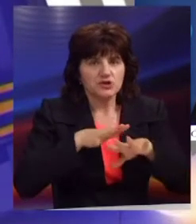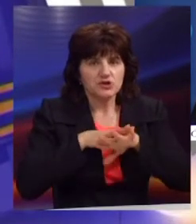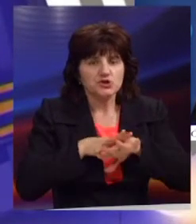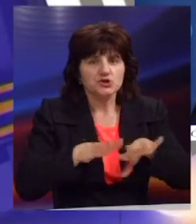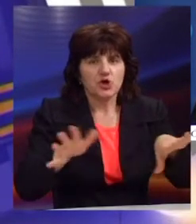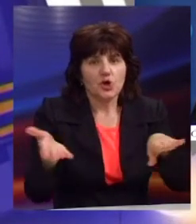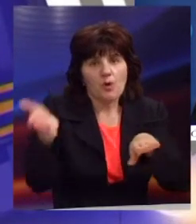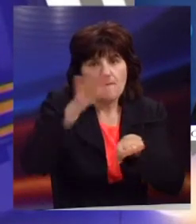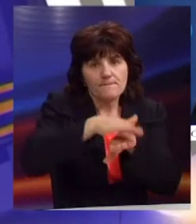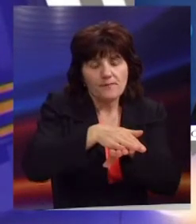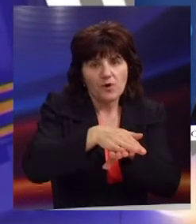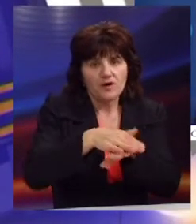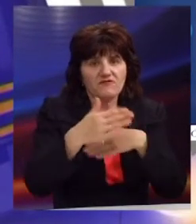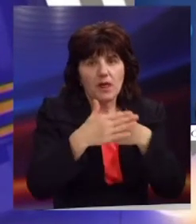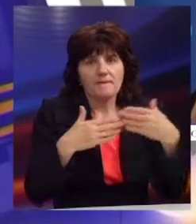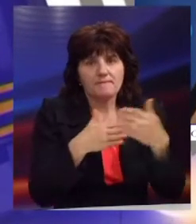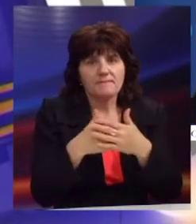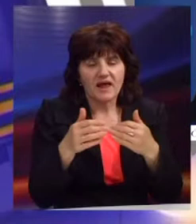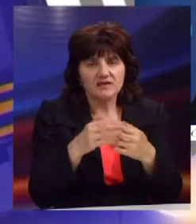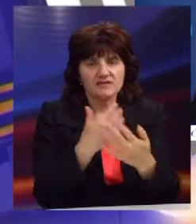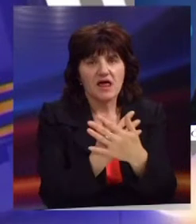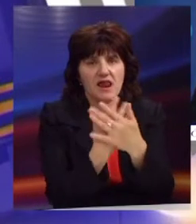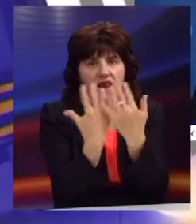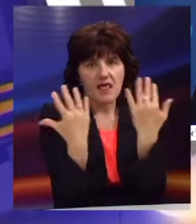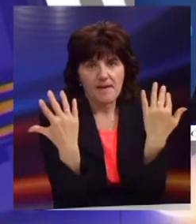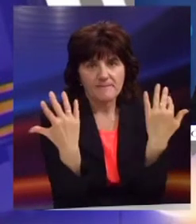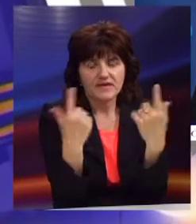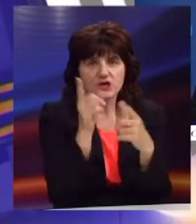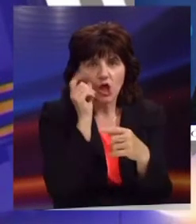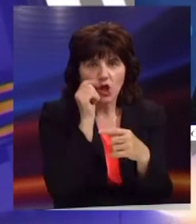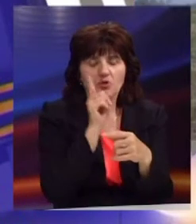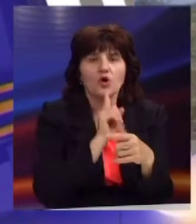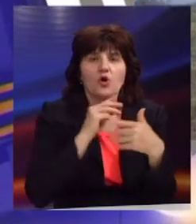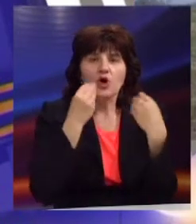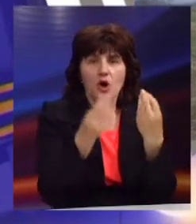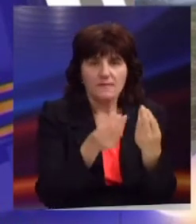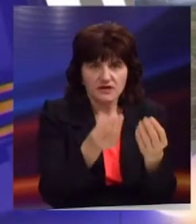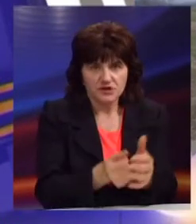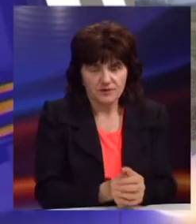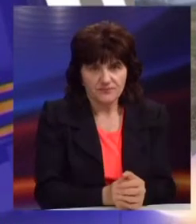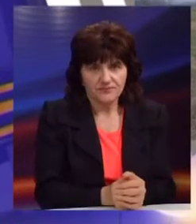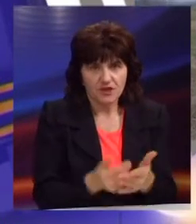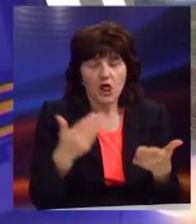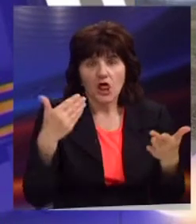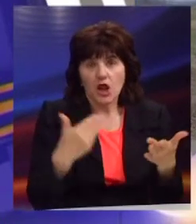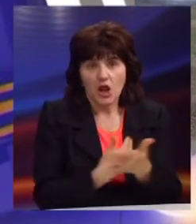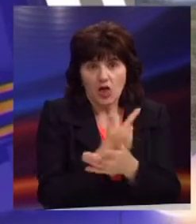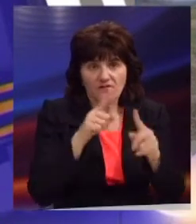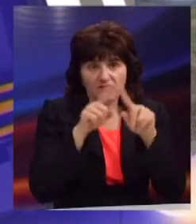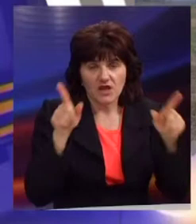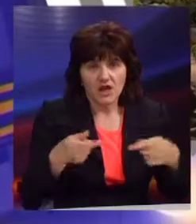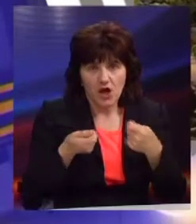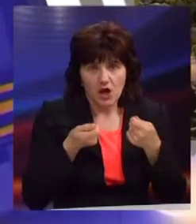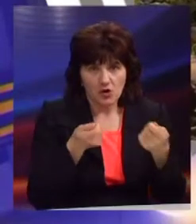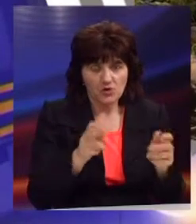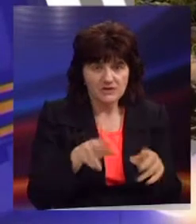široko pokrivenu praktično lepezu ljudi kojima se obraćamo. Novina konkursa jeste da